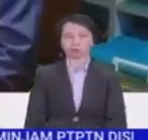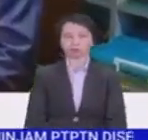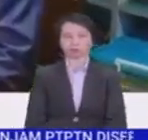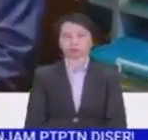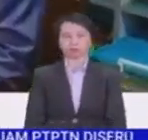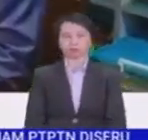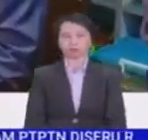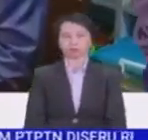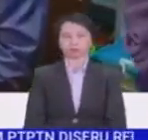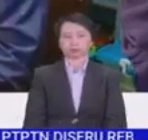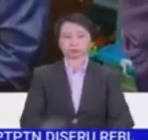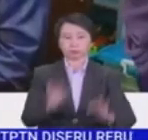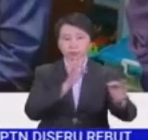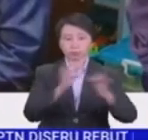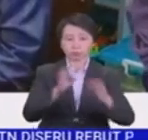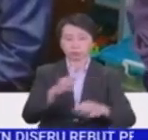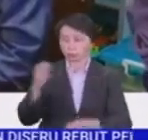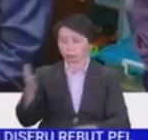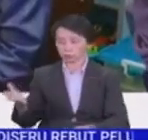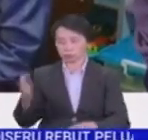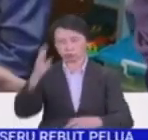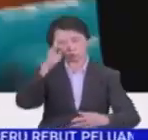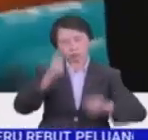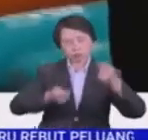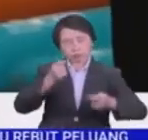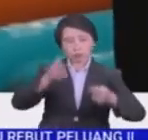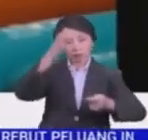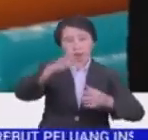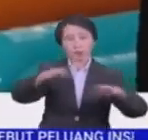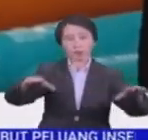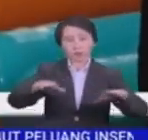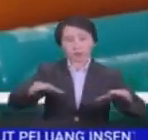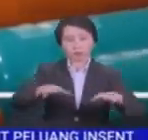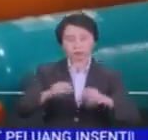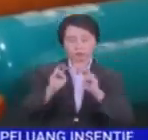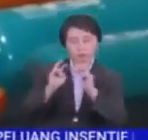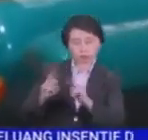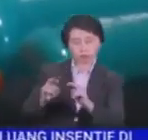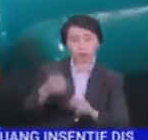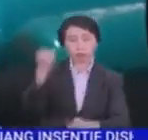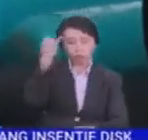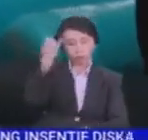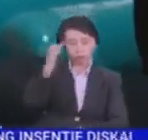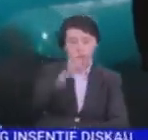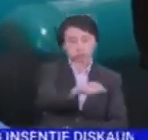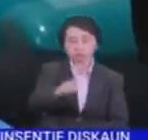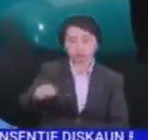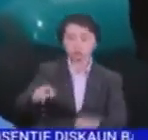Jelasnya pertimbangan akan dibuat mengambil kira pendapat rakyat.